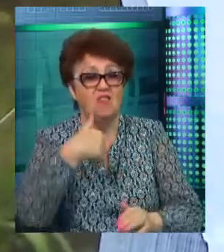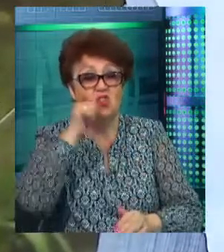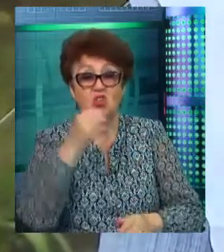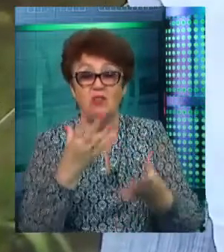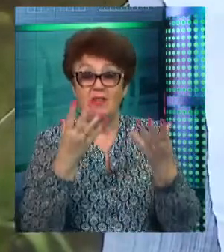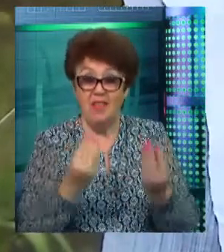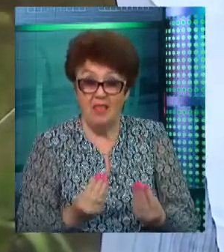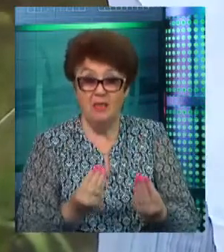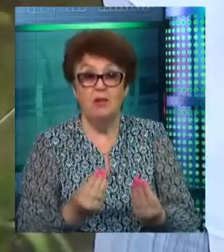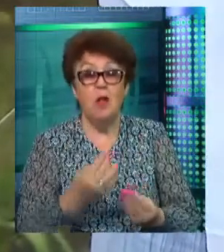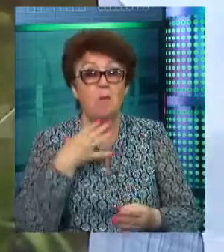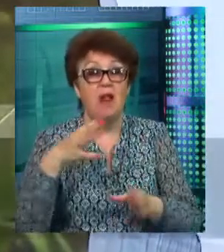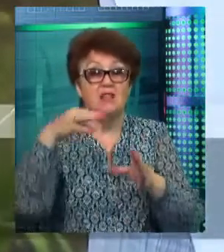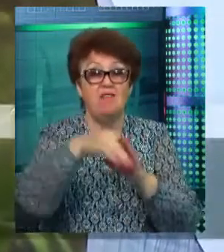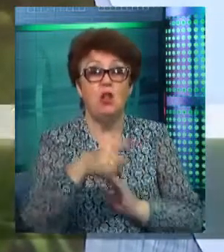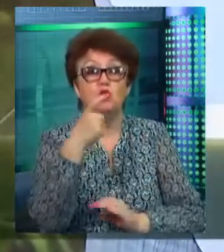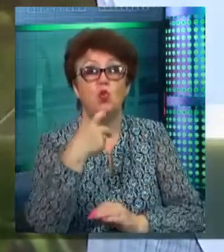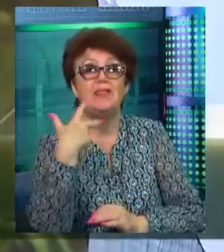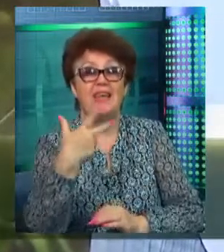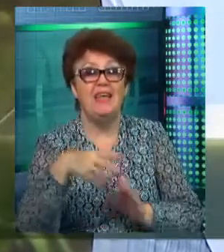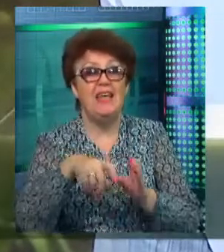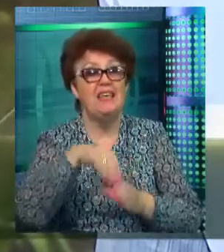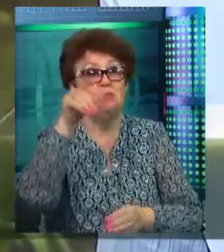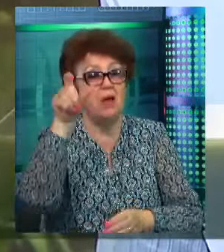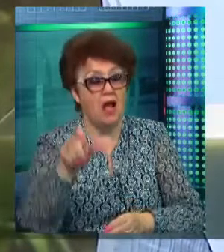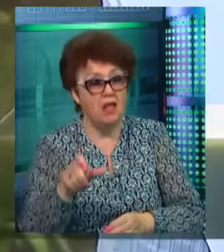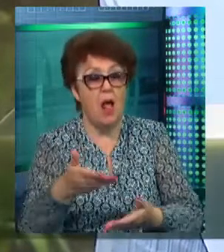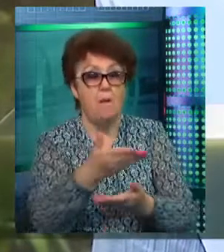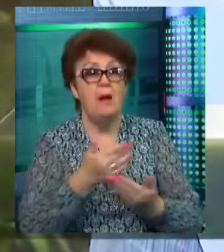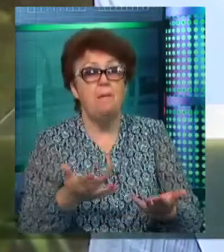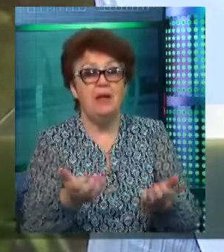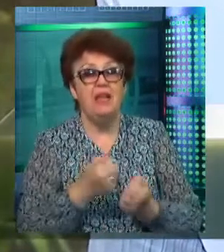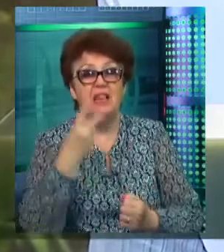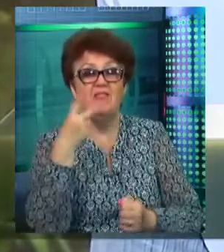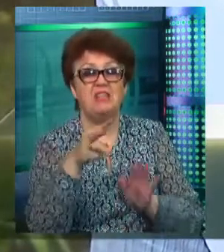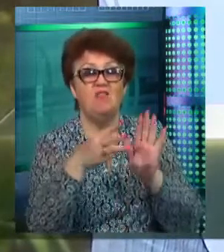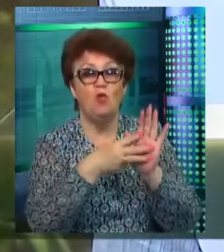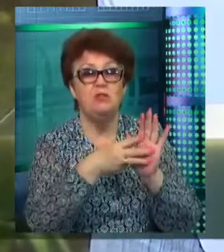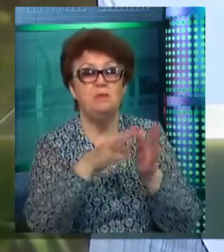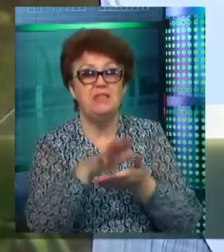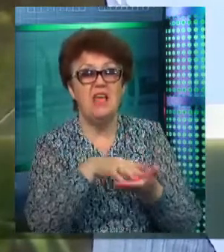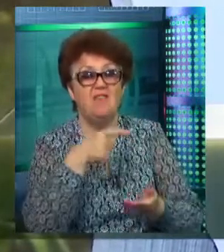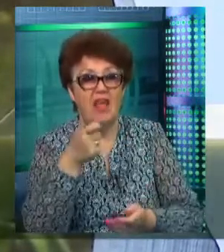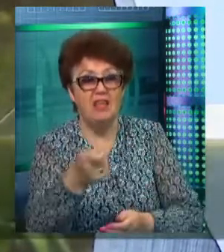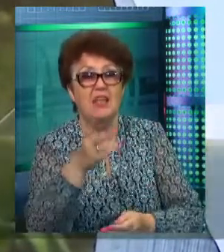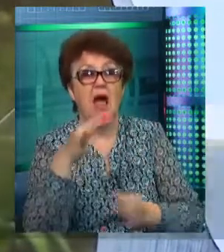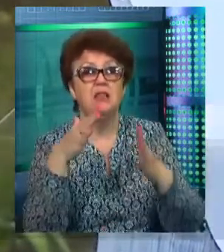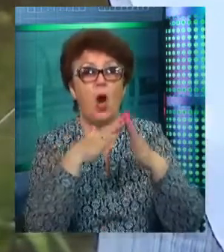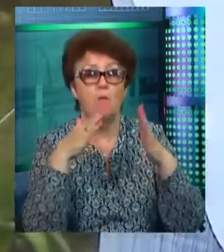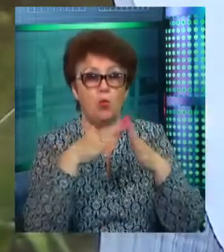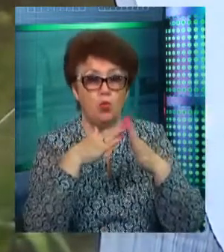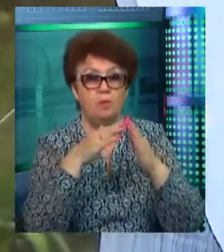день проголосовало 103 избирателя мы приняли 28 заявлений на дому